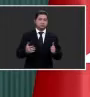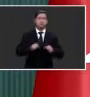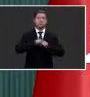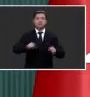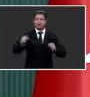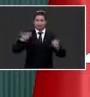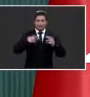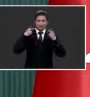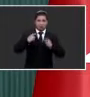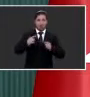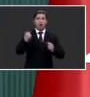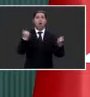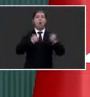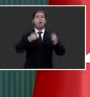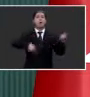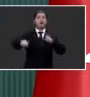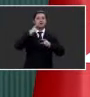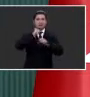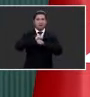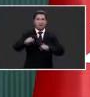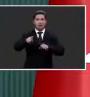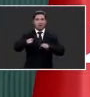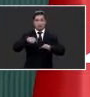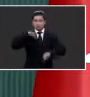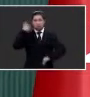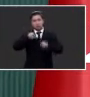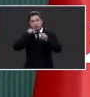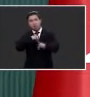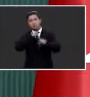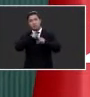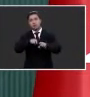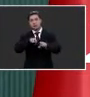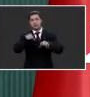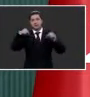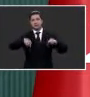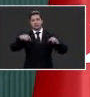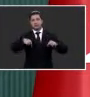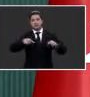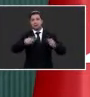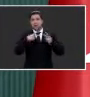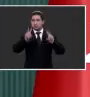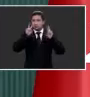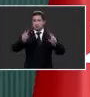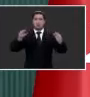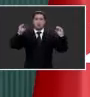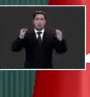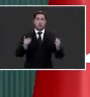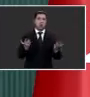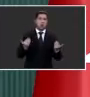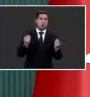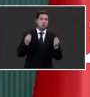karşı Otomotiv piyasasında yaptığımız denetimler meyvesini çok açık vermektedir